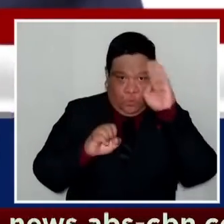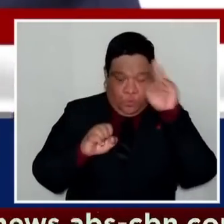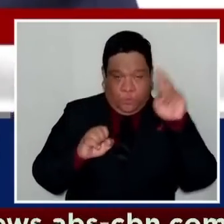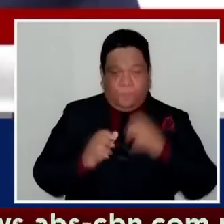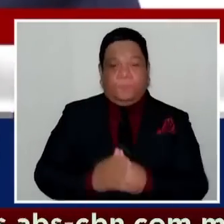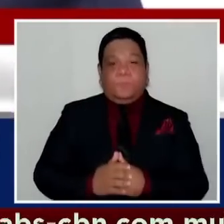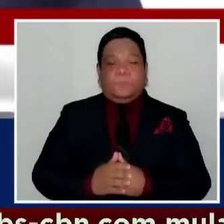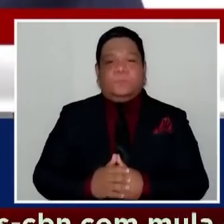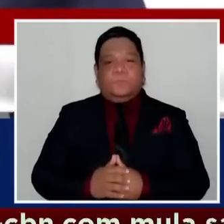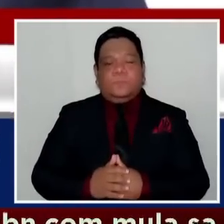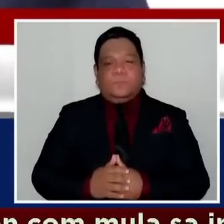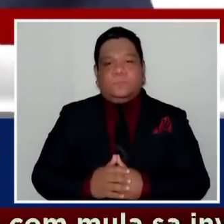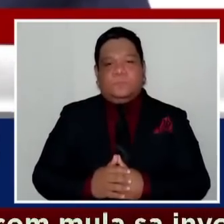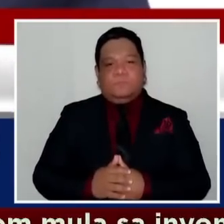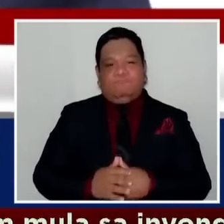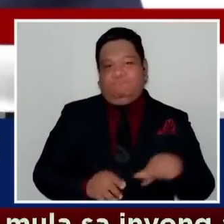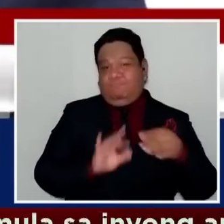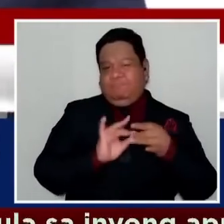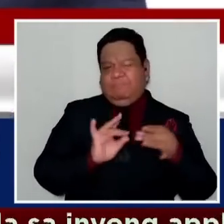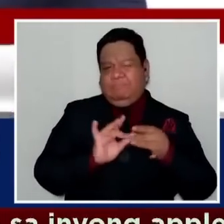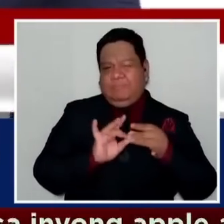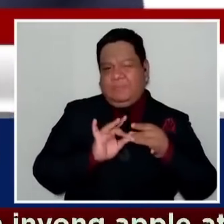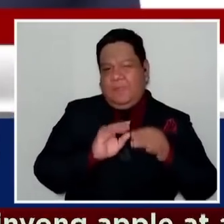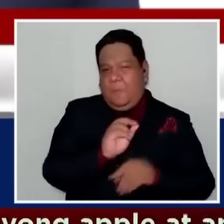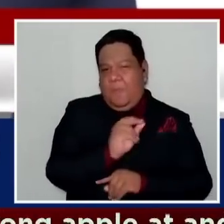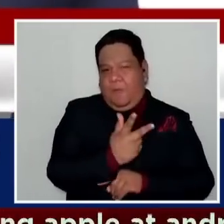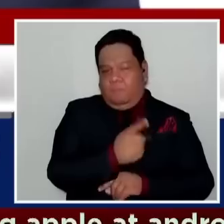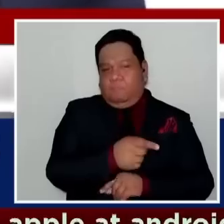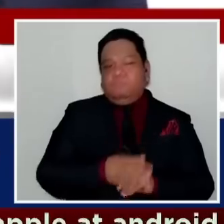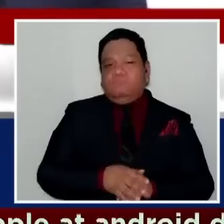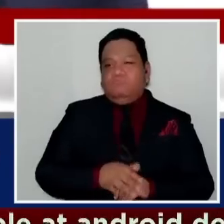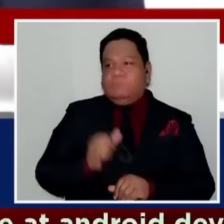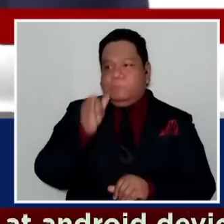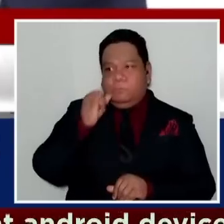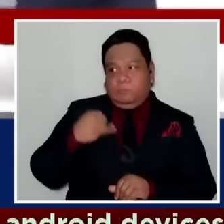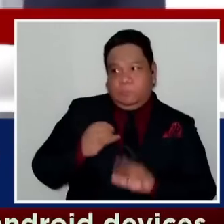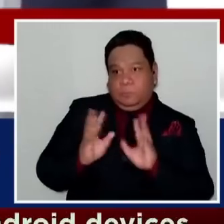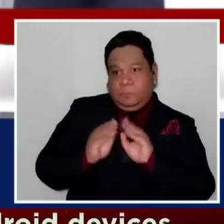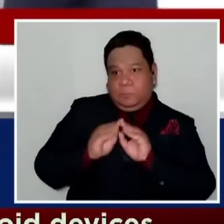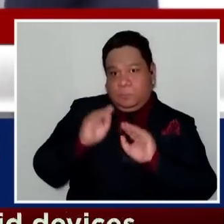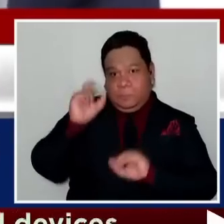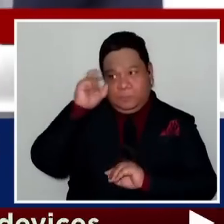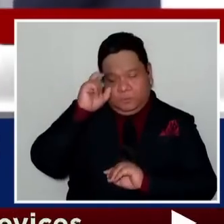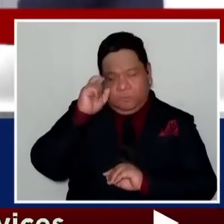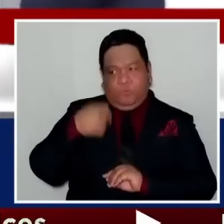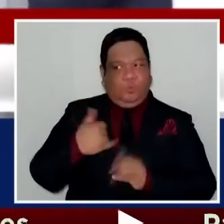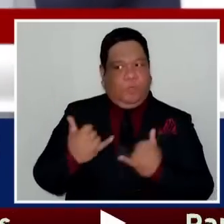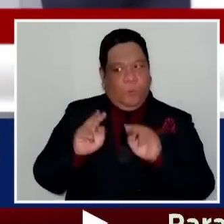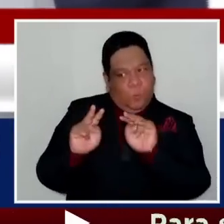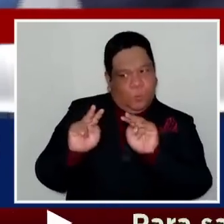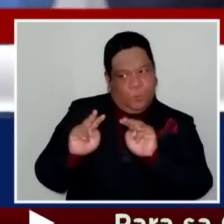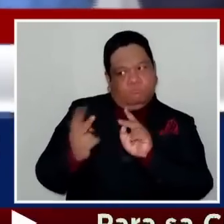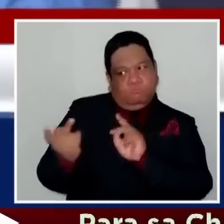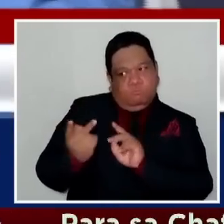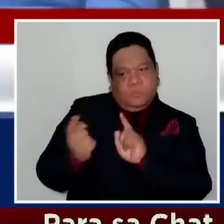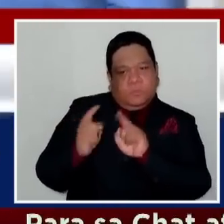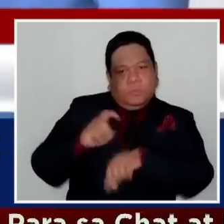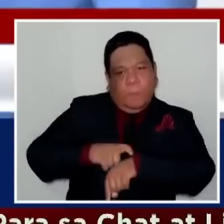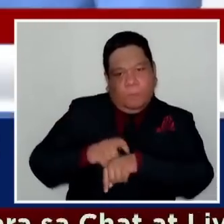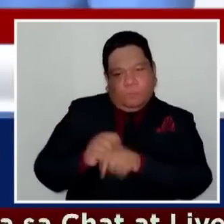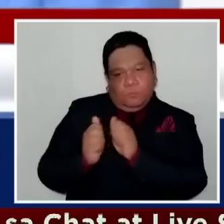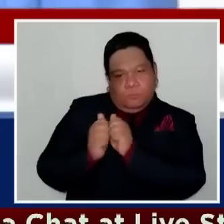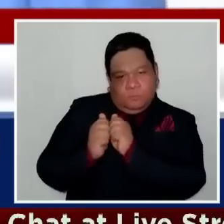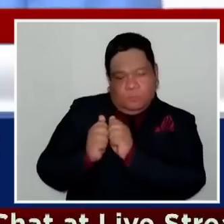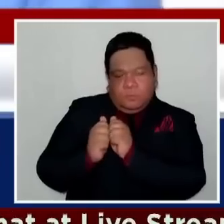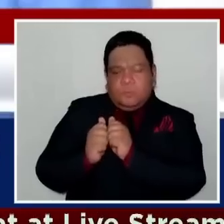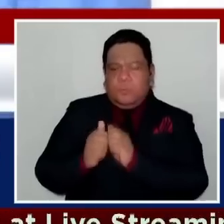meaningful and good meeting yesterday, and I'm looking forward to our time together this morning, but I want to thank you because the strength